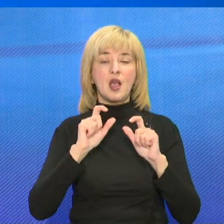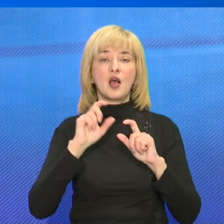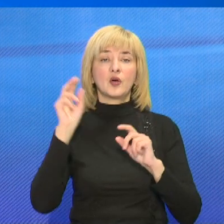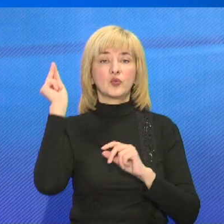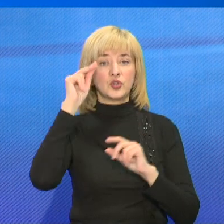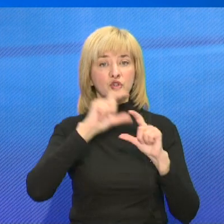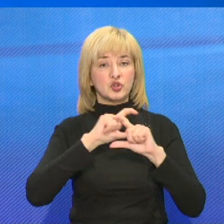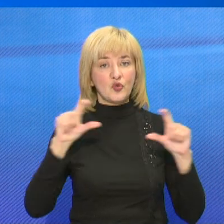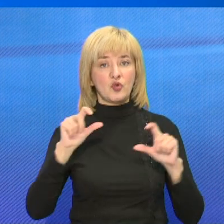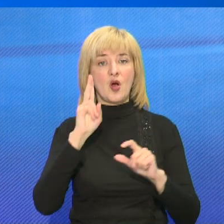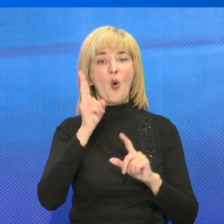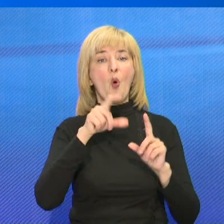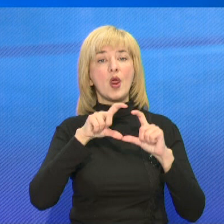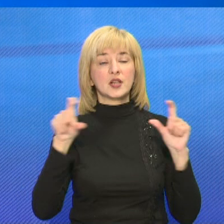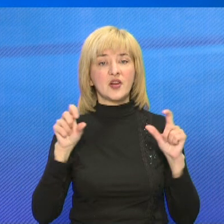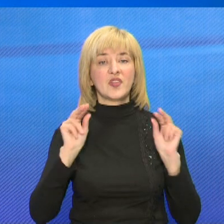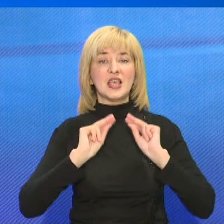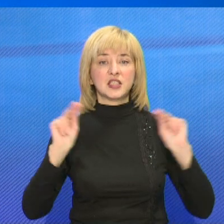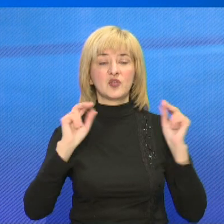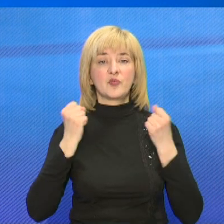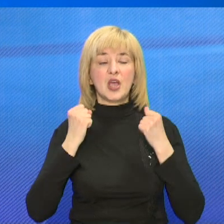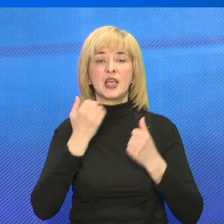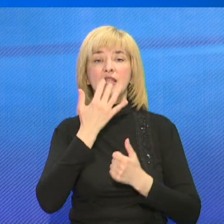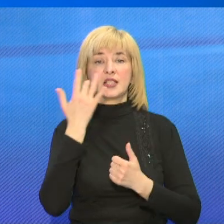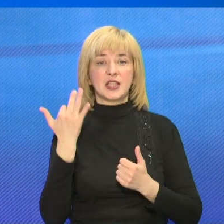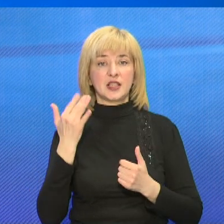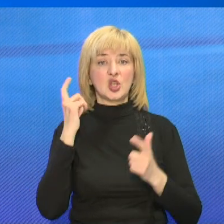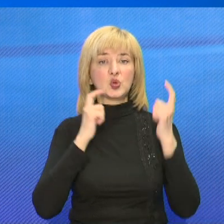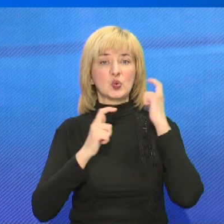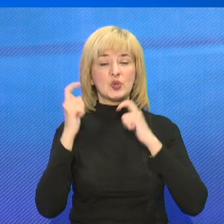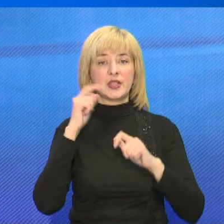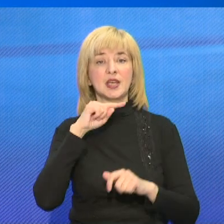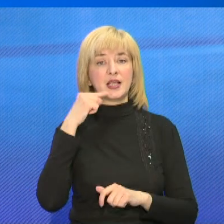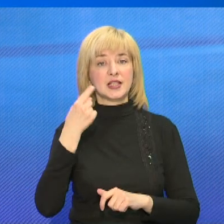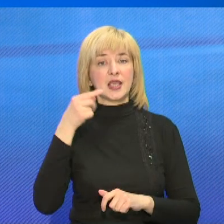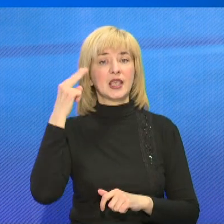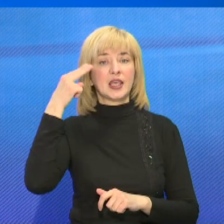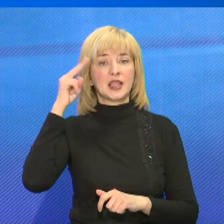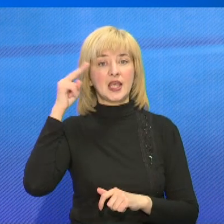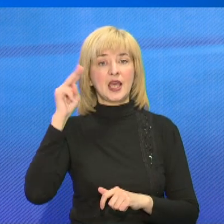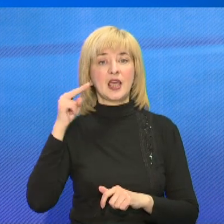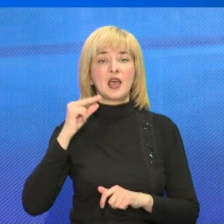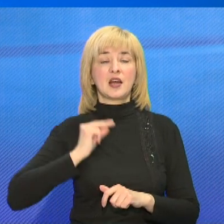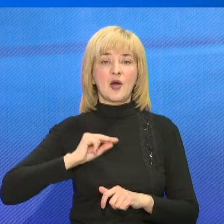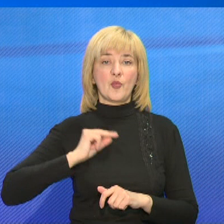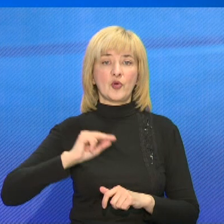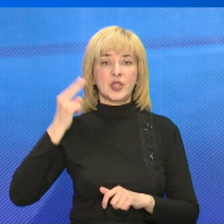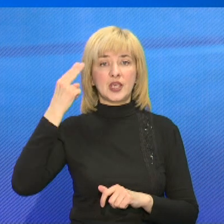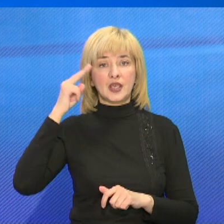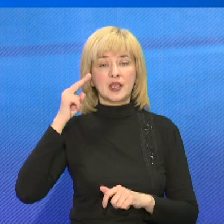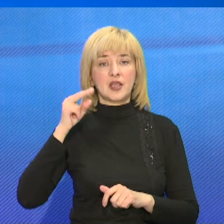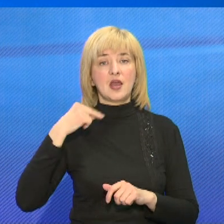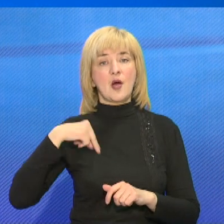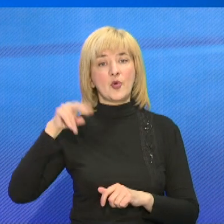колледжа, наставники, спортсмены, замежные студенты из России и Китая, супрацовники посольства Беларуси с Поднебесной, работники дзярж